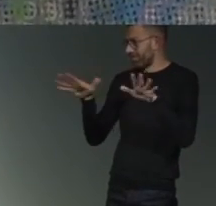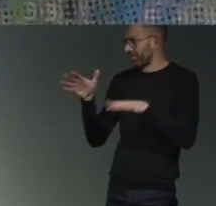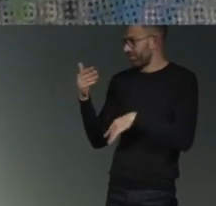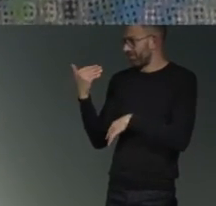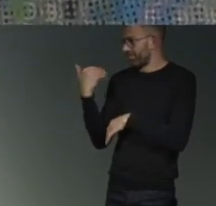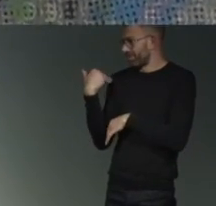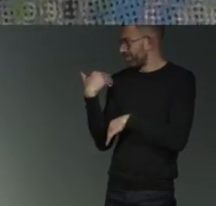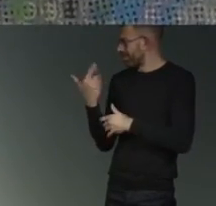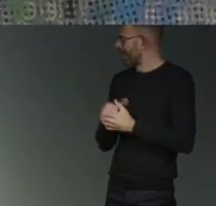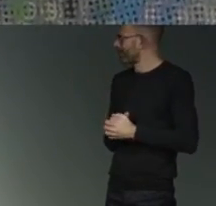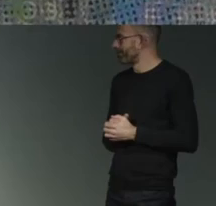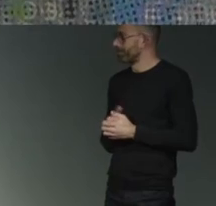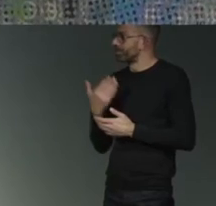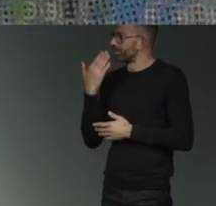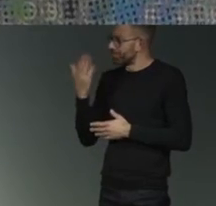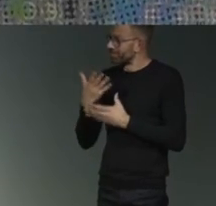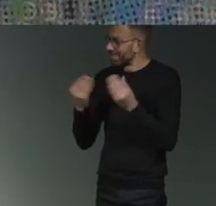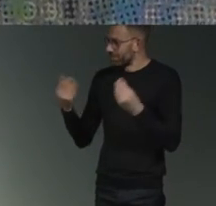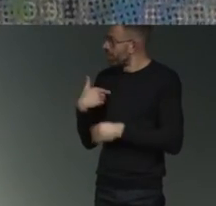Merci beaucoup. Ben, je vais.